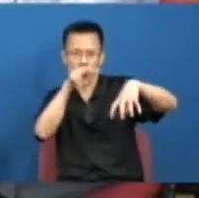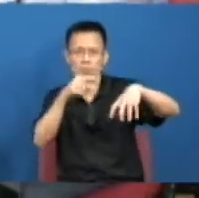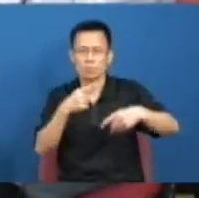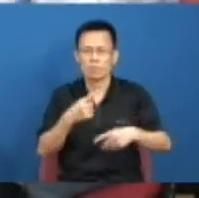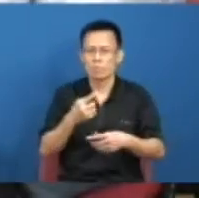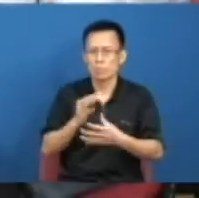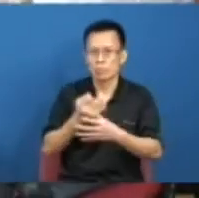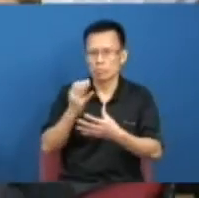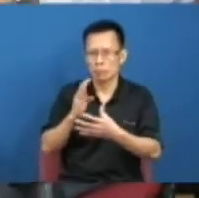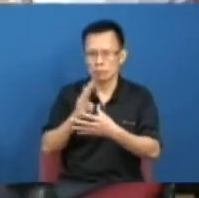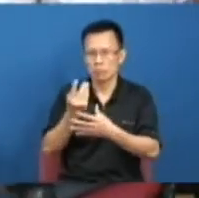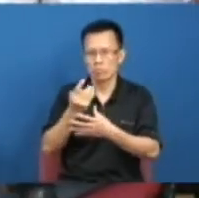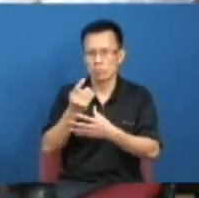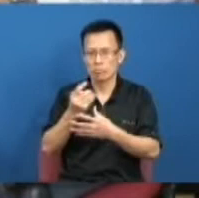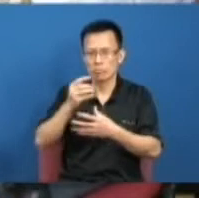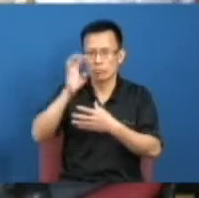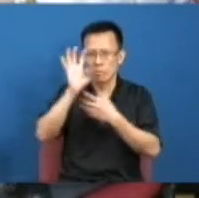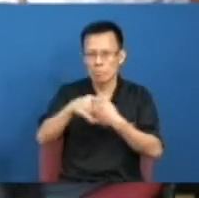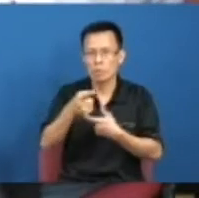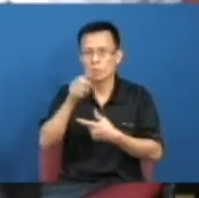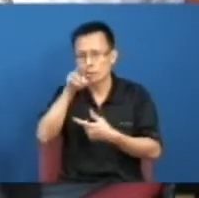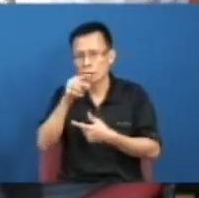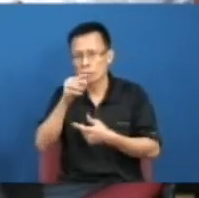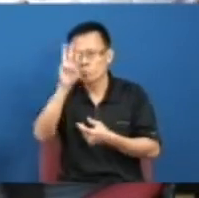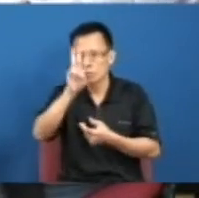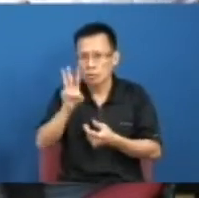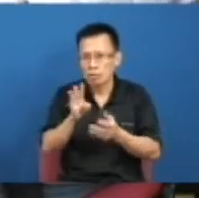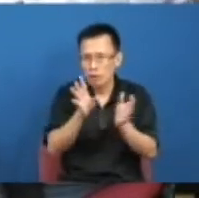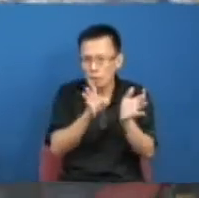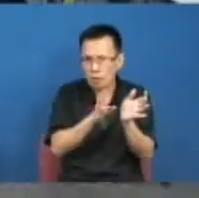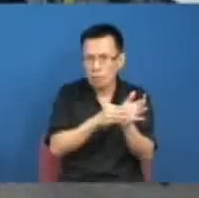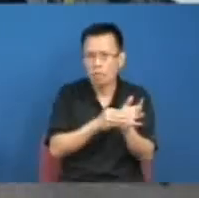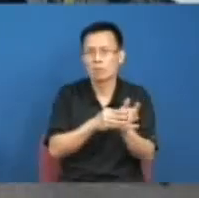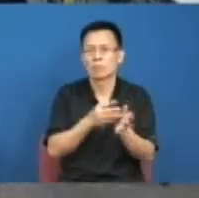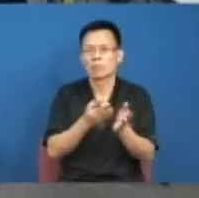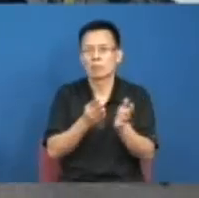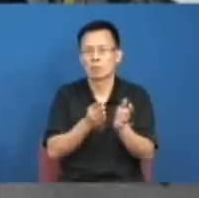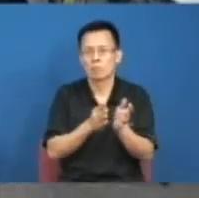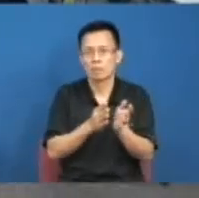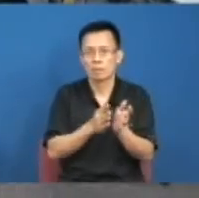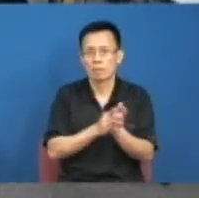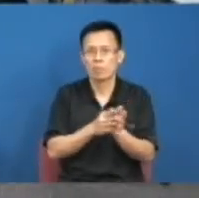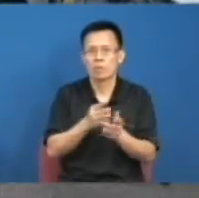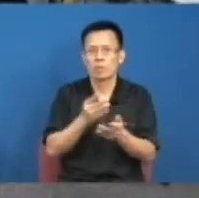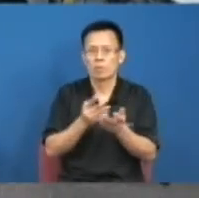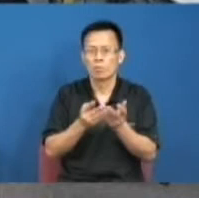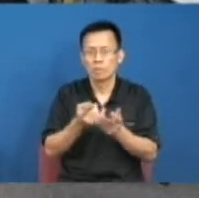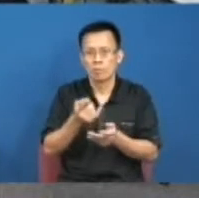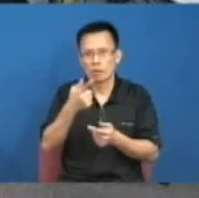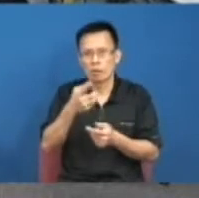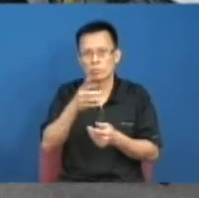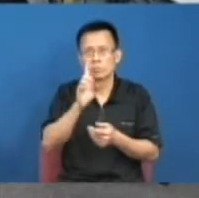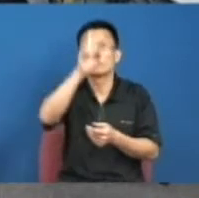個月咧，就睇到開始即係有啲水印啊喺外牆啊。咁譬如你樓上就做咗拉爆或者做